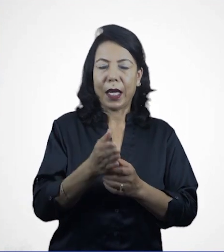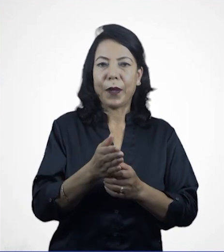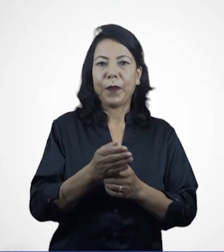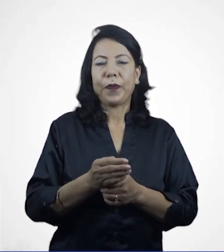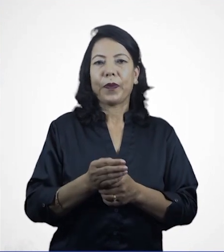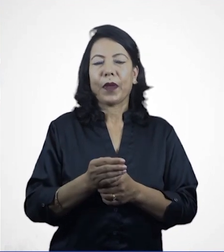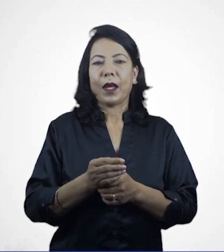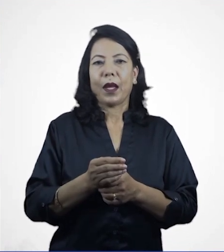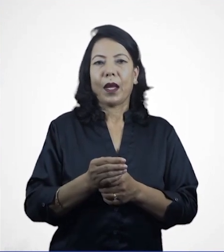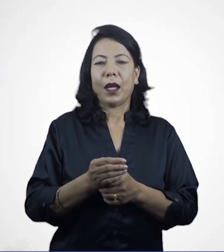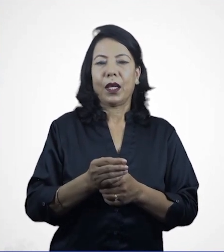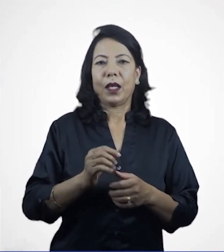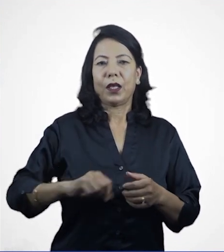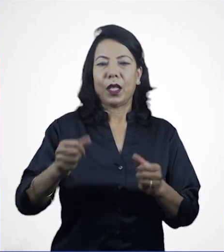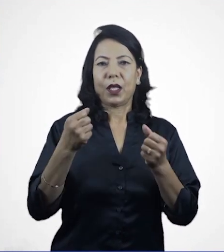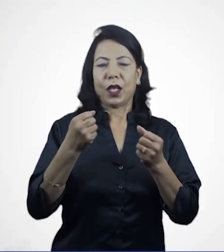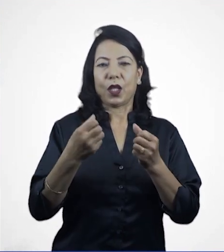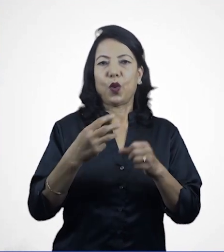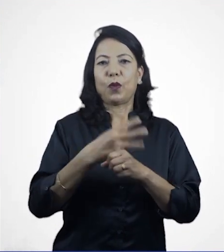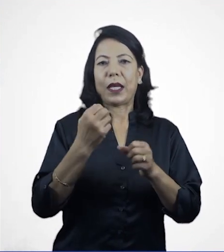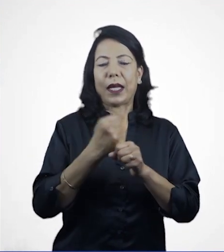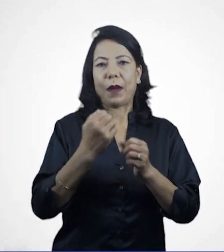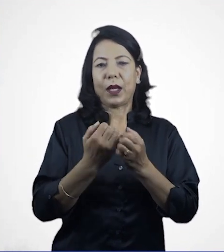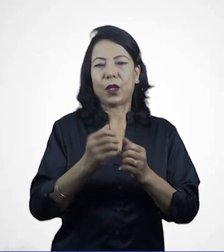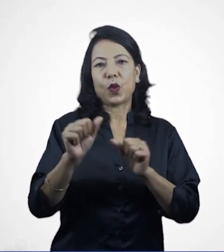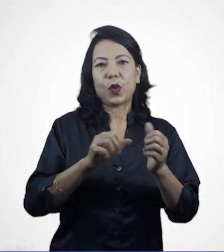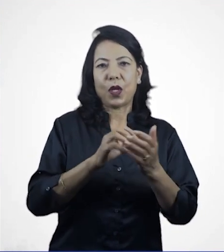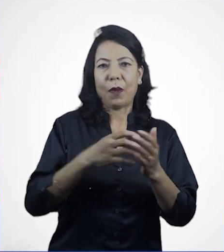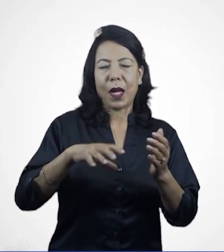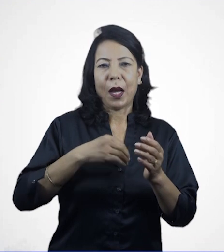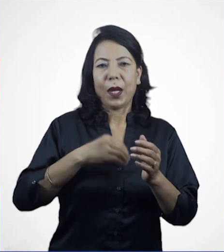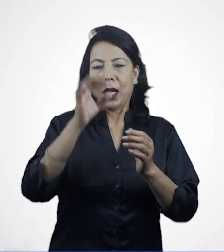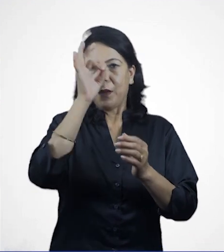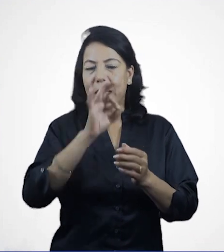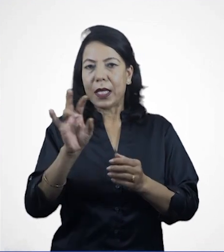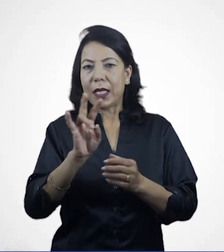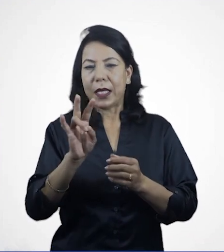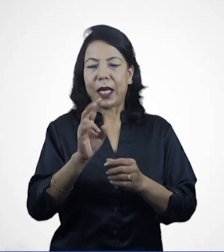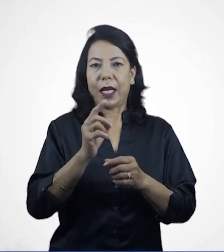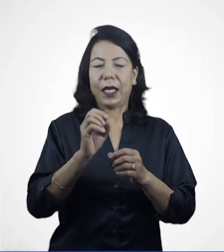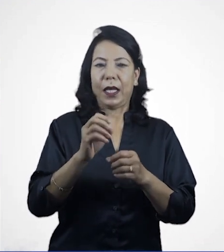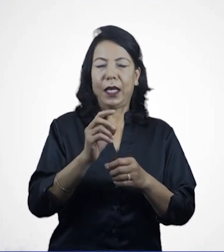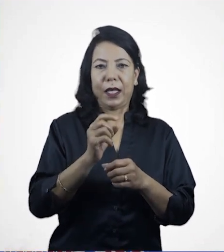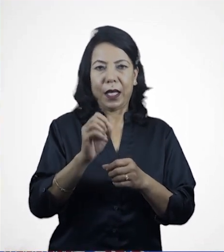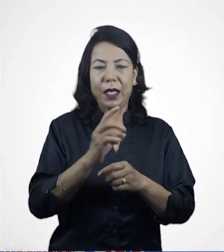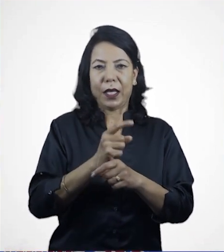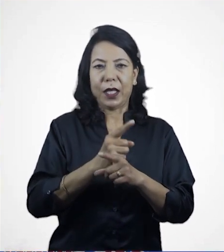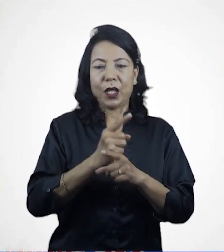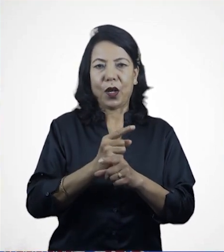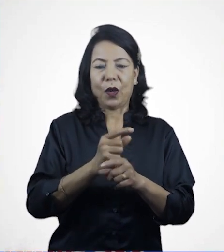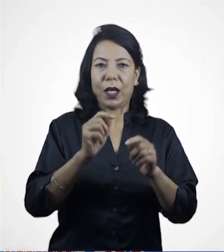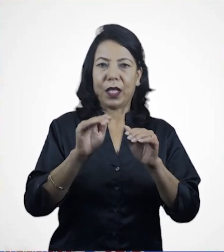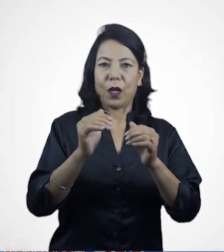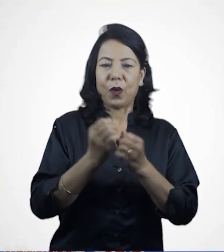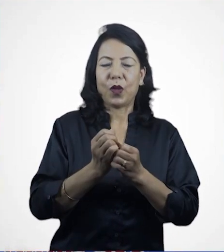चाहिना जननशक्ति उतका काम रगार गरि आचाहिनेtal स्पेशल ऐचल को टीचर अरू आमने चाहिने उतका